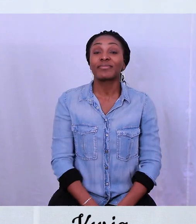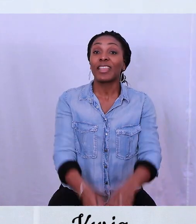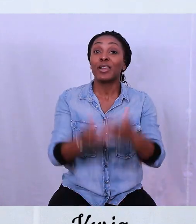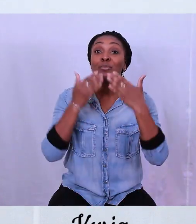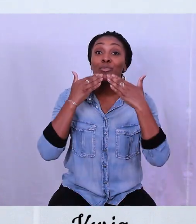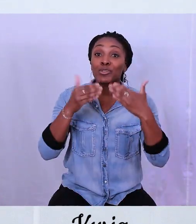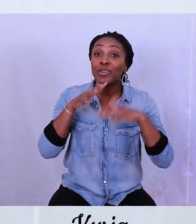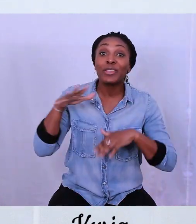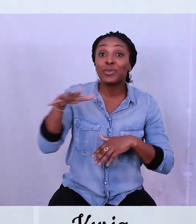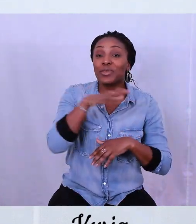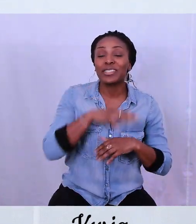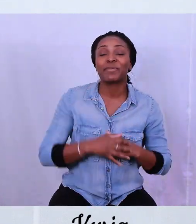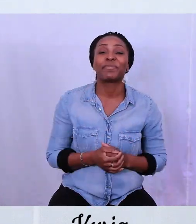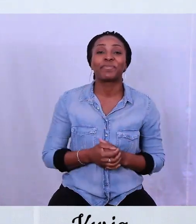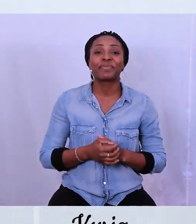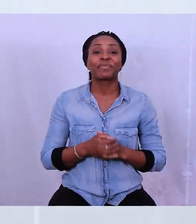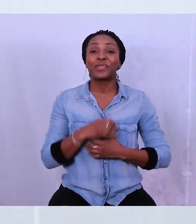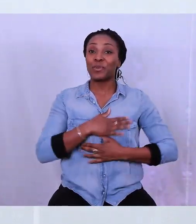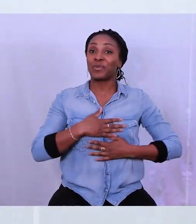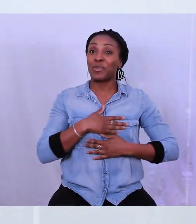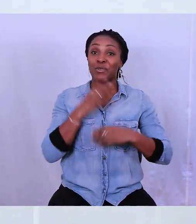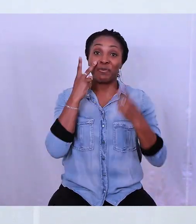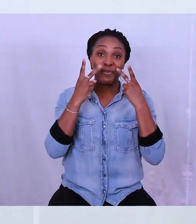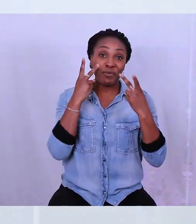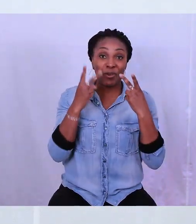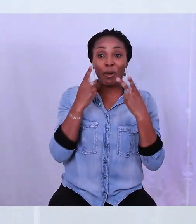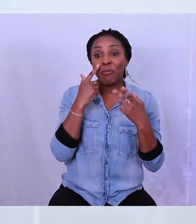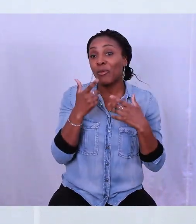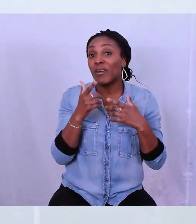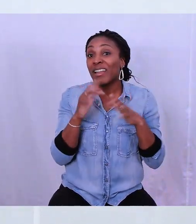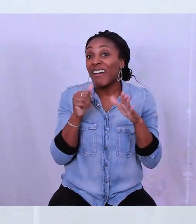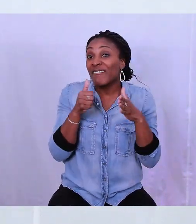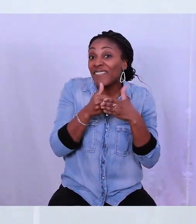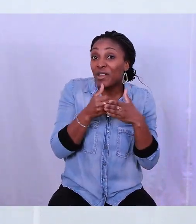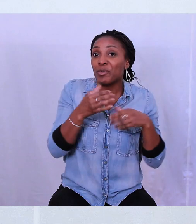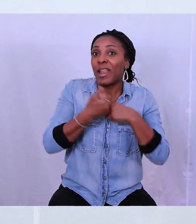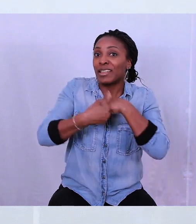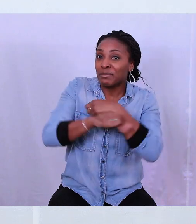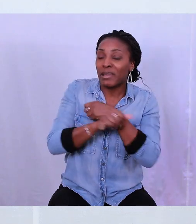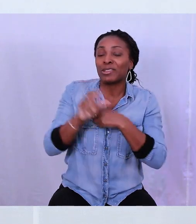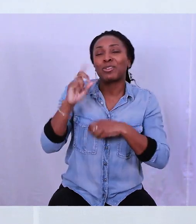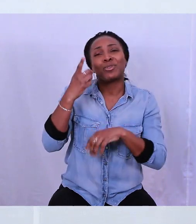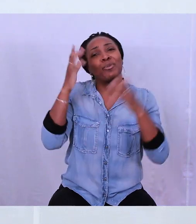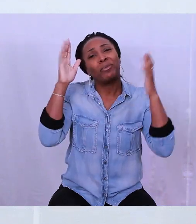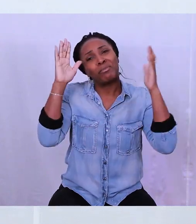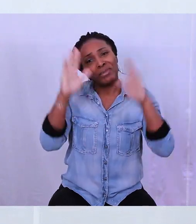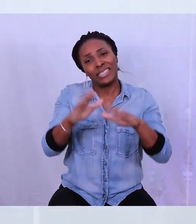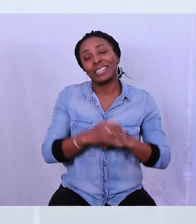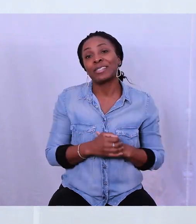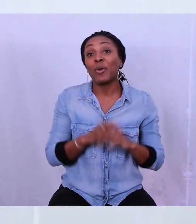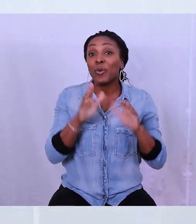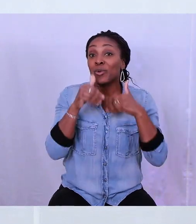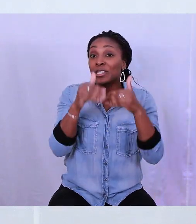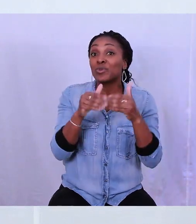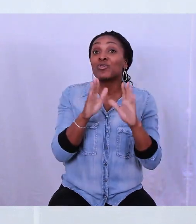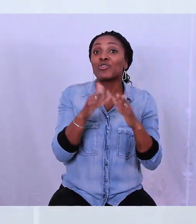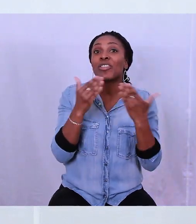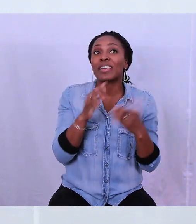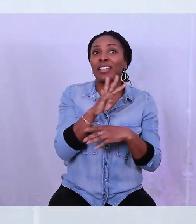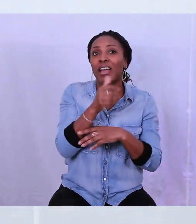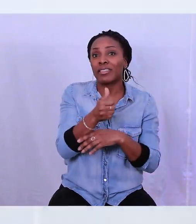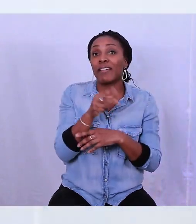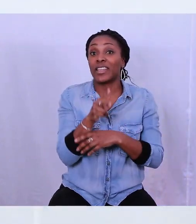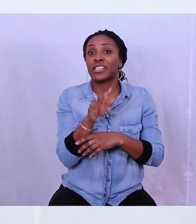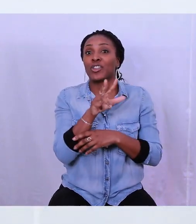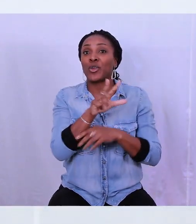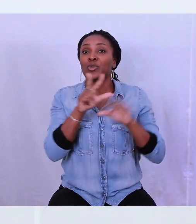Bonjour à tous et à toutes, content de vous retrouver pour cette fin de semaine, que Dieu vous bénisse. Genèse 41, verset